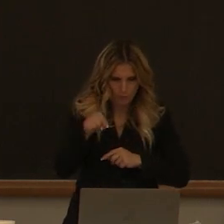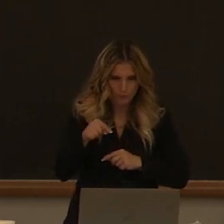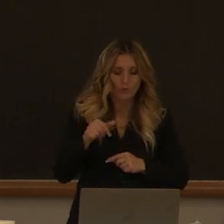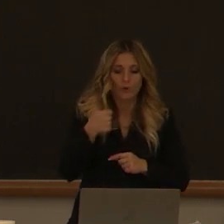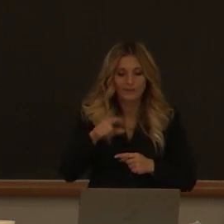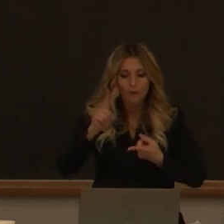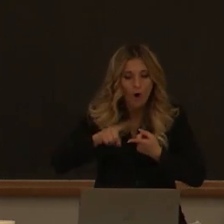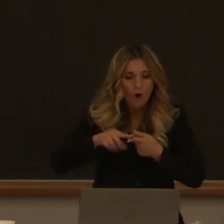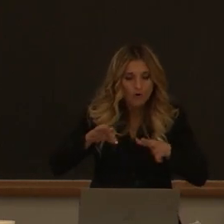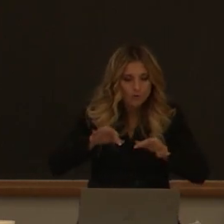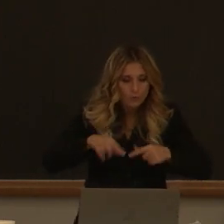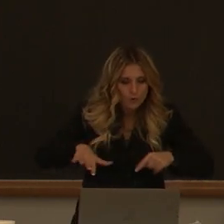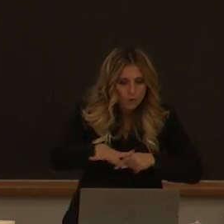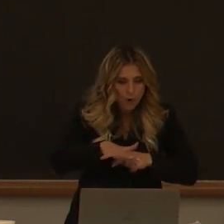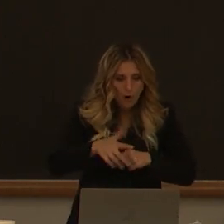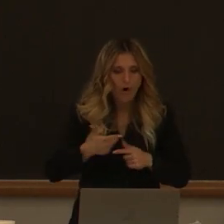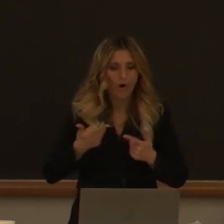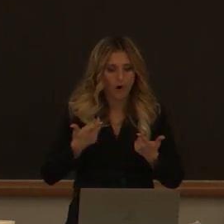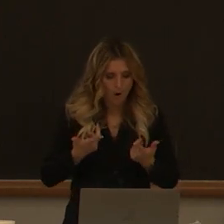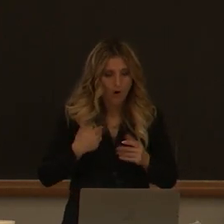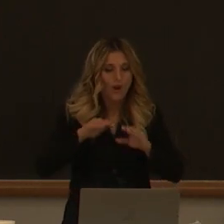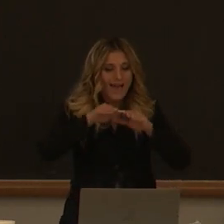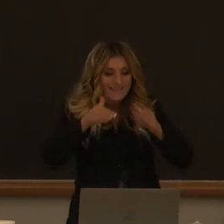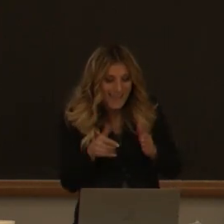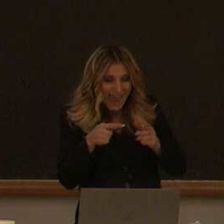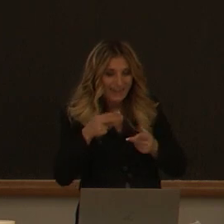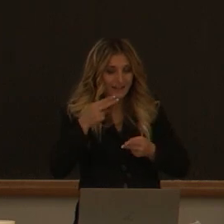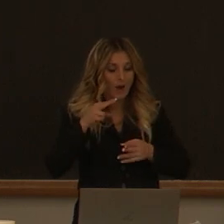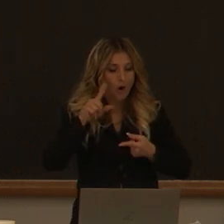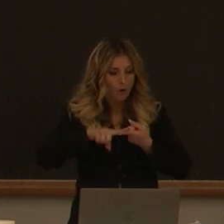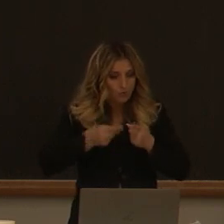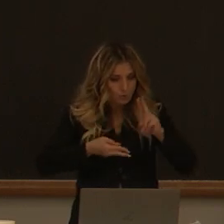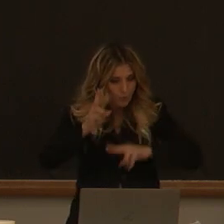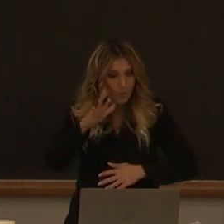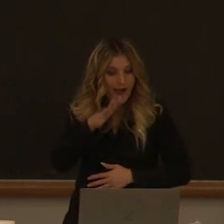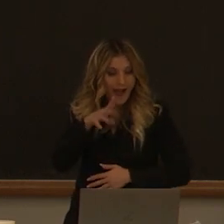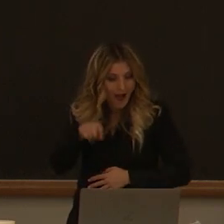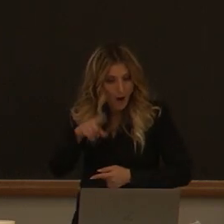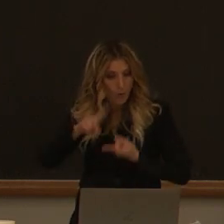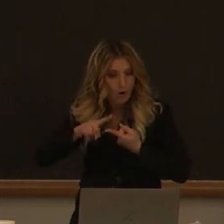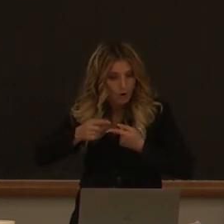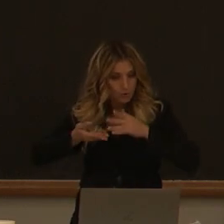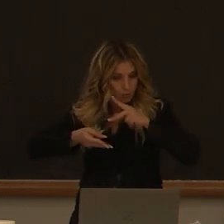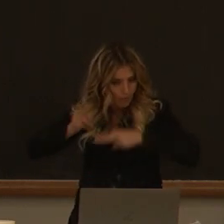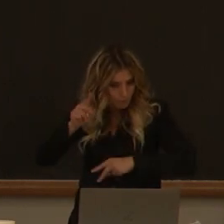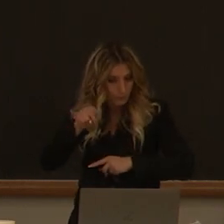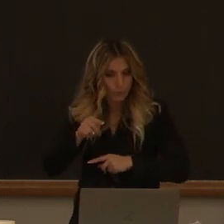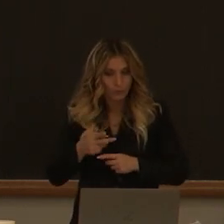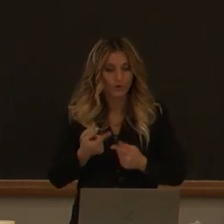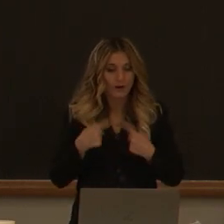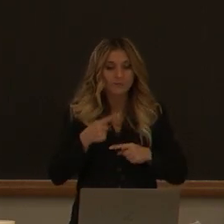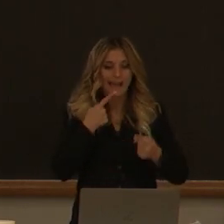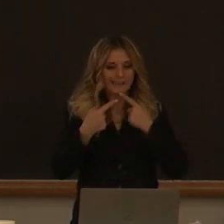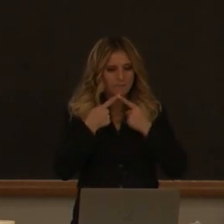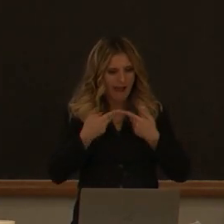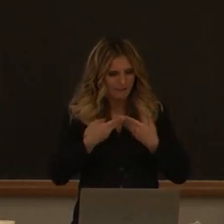del suolo, in quanto emissione di gas a effetto serra, in quanto consumo di acqua, e su questo insomma il dibattito è aperto, nel